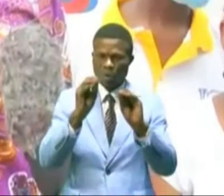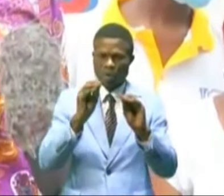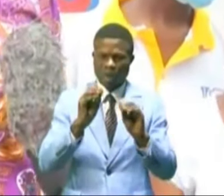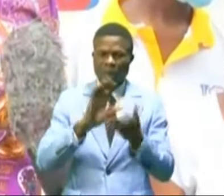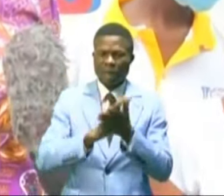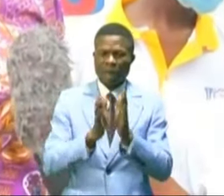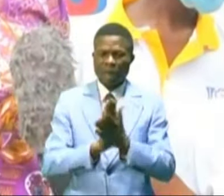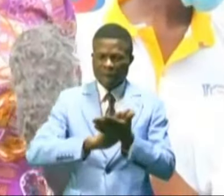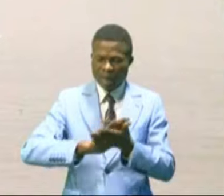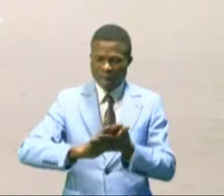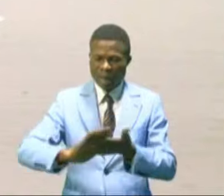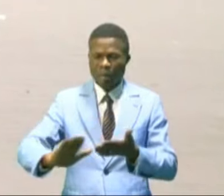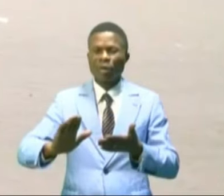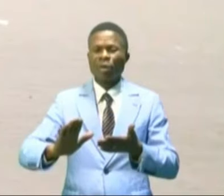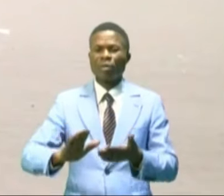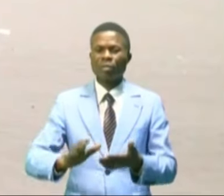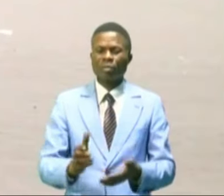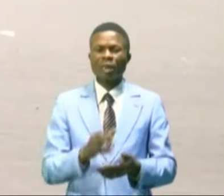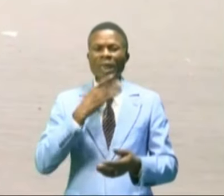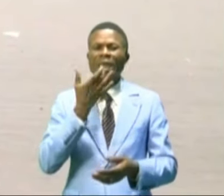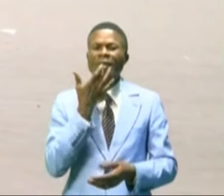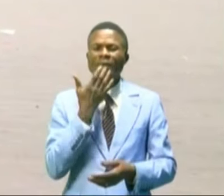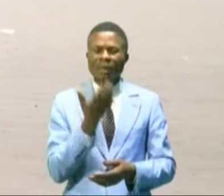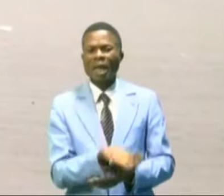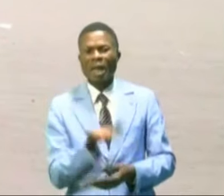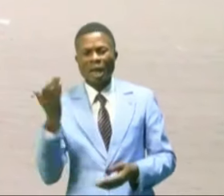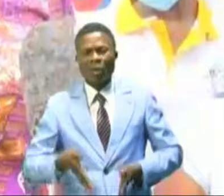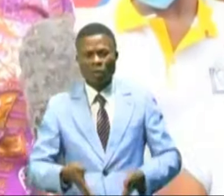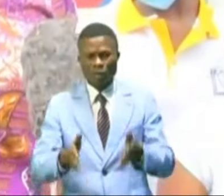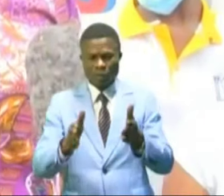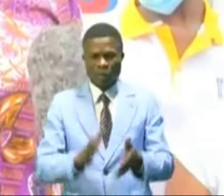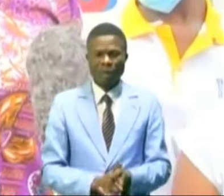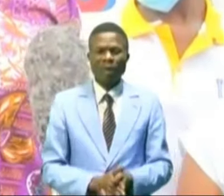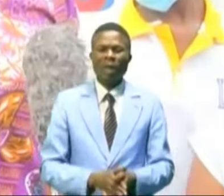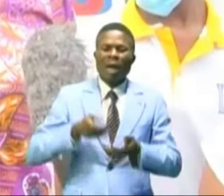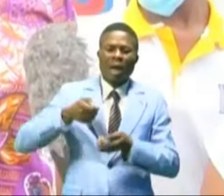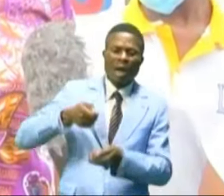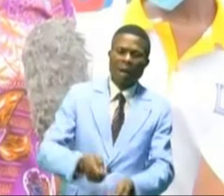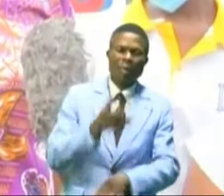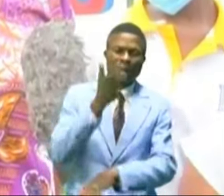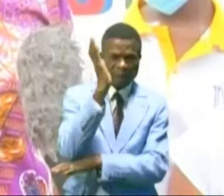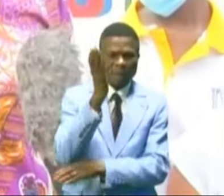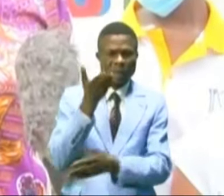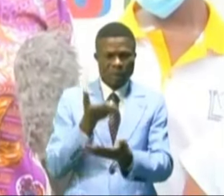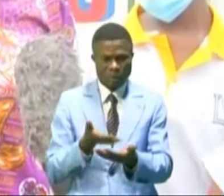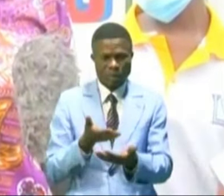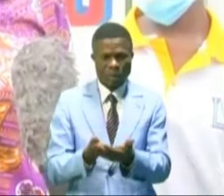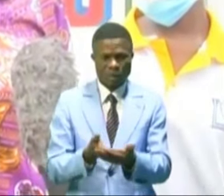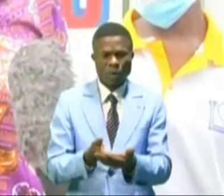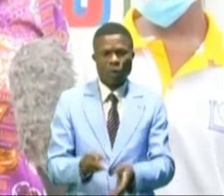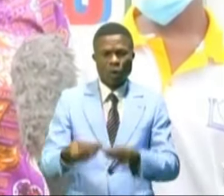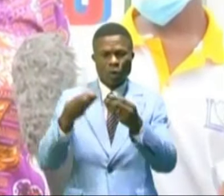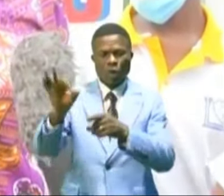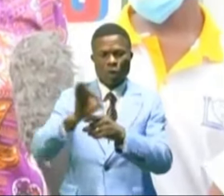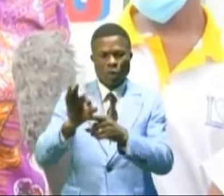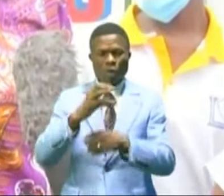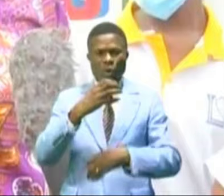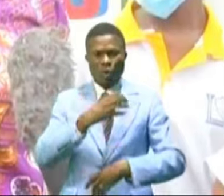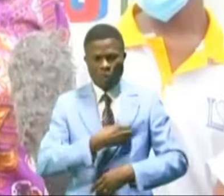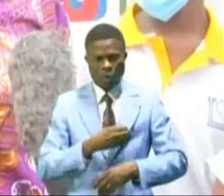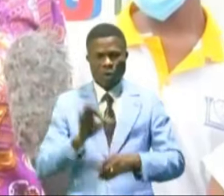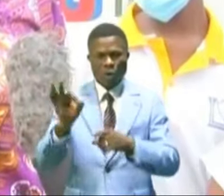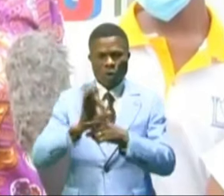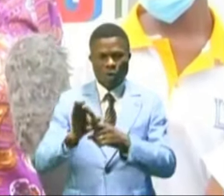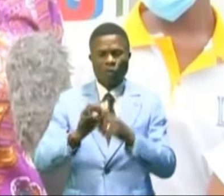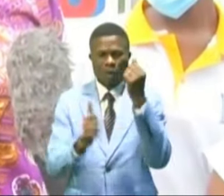de la création, à enlever le plastique sur la route, à planter des arbres, ça, on forme leur cœur, on forme